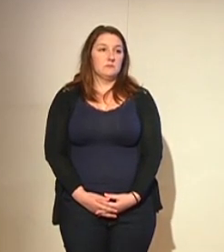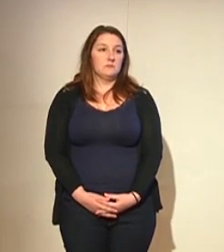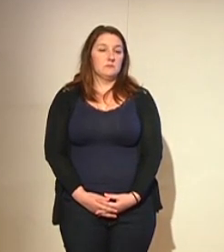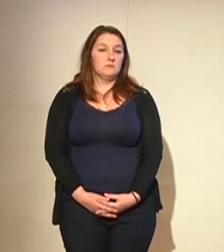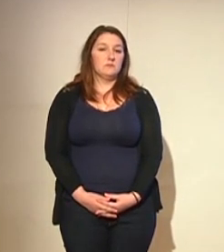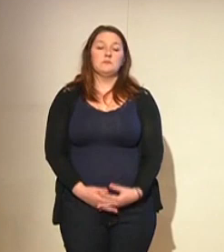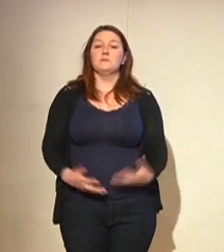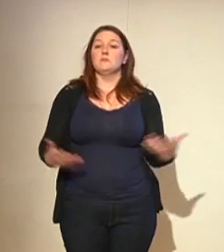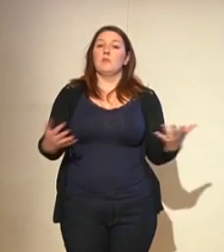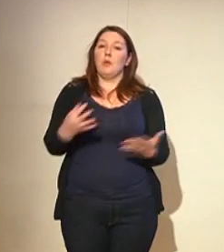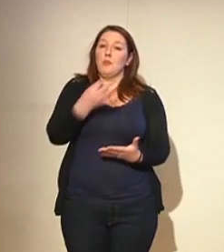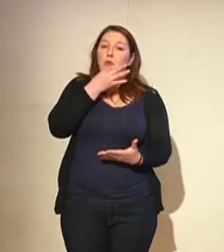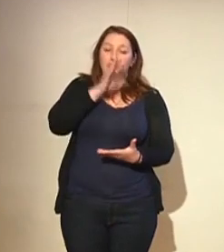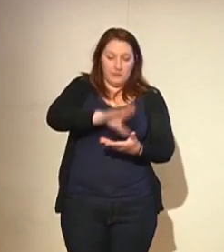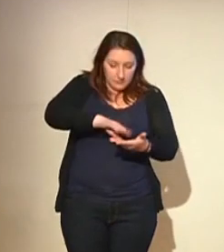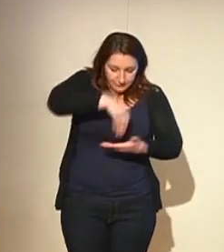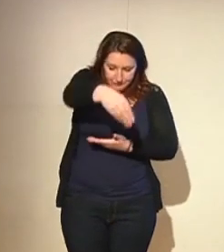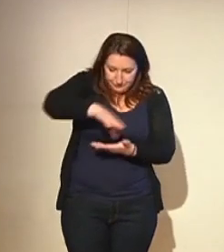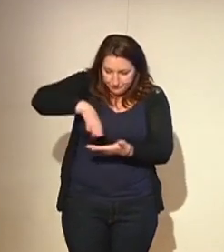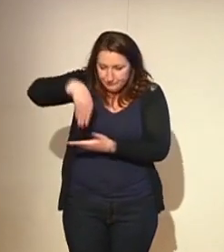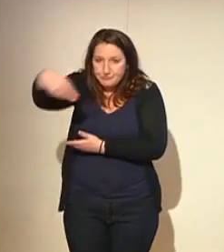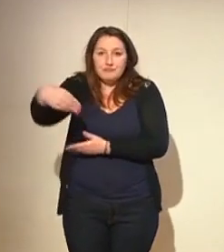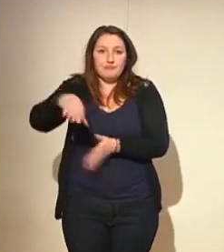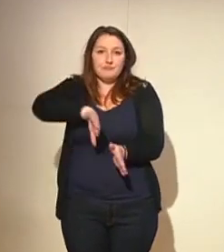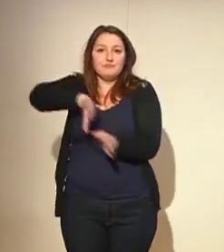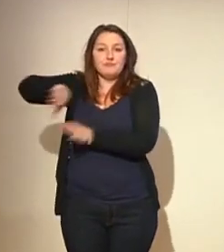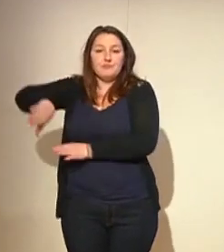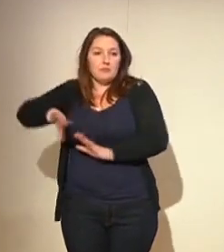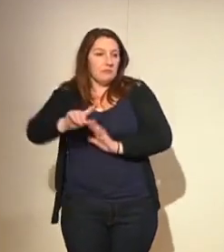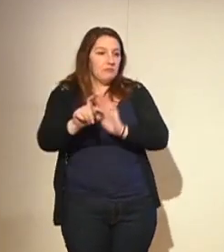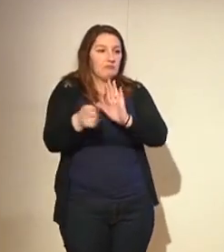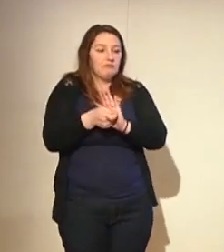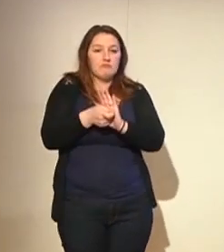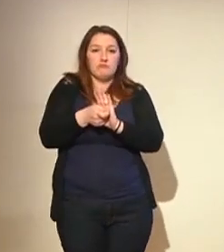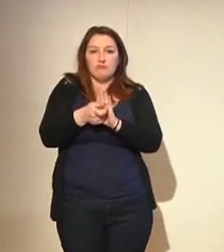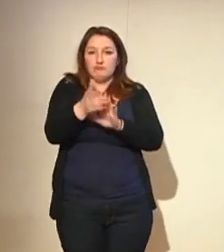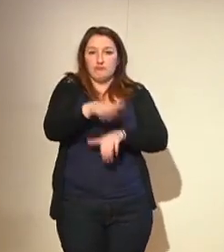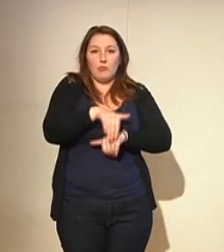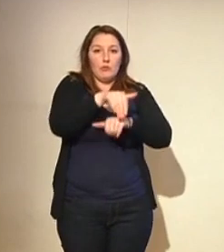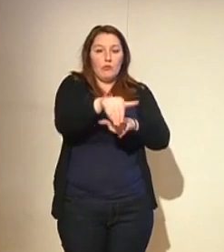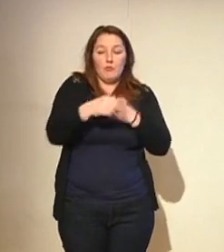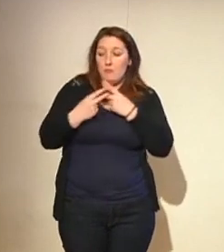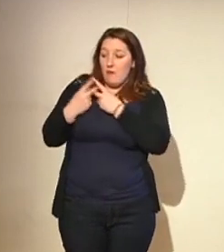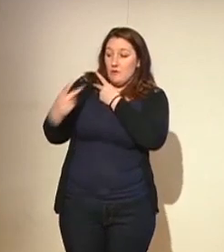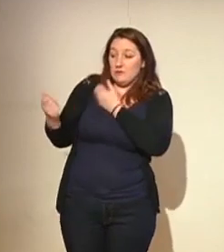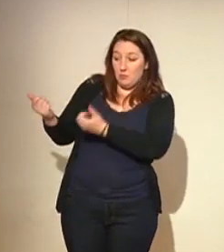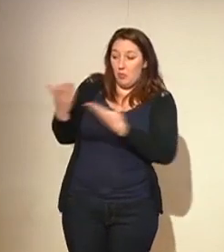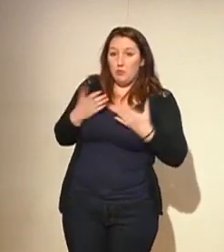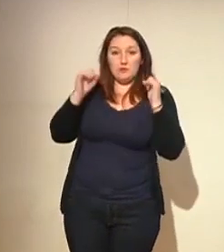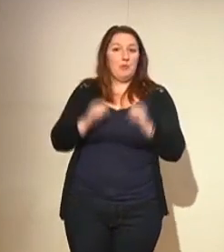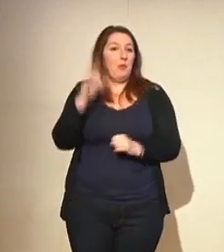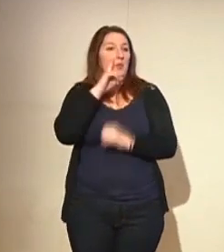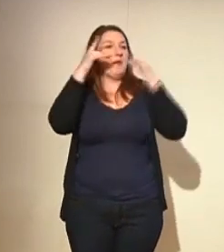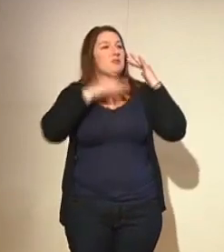allez pendant le déplouillement parce que là il faudra revenir sur cette délibération ma voisine me suggère que nous pourrions faire une petite chanson